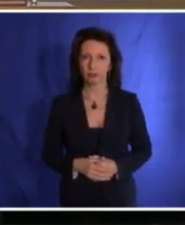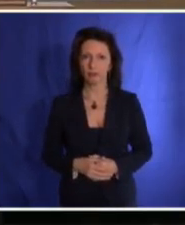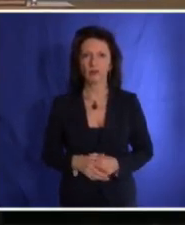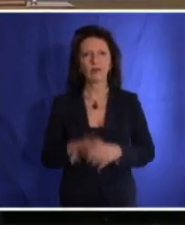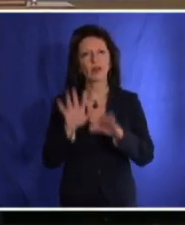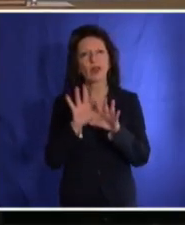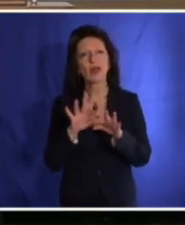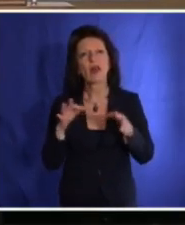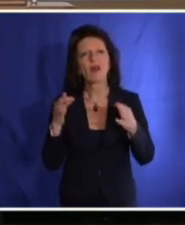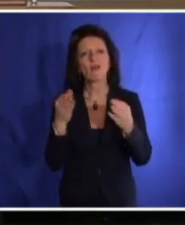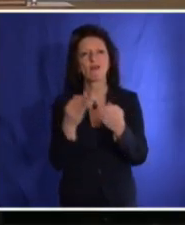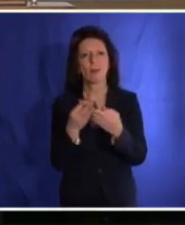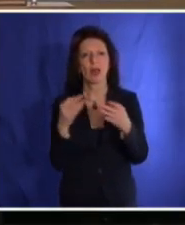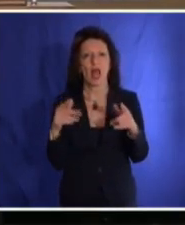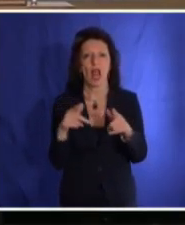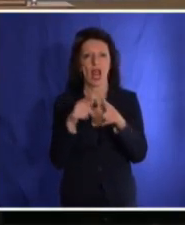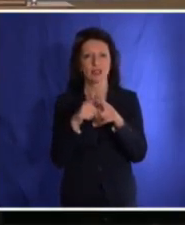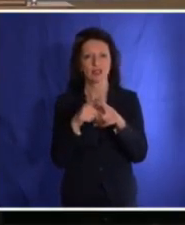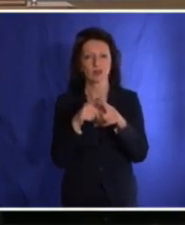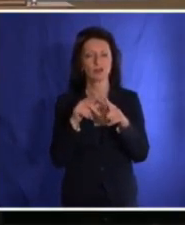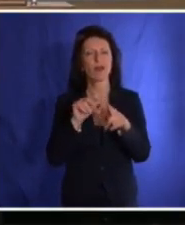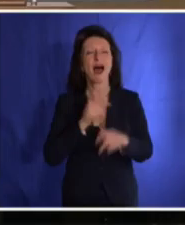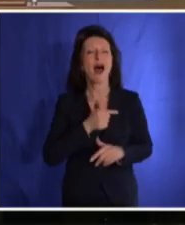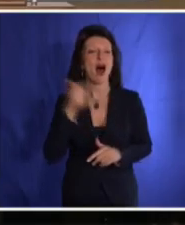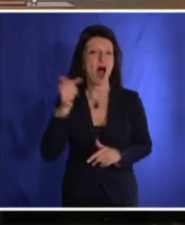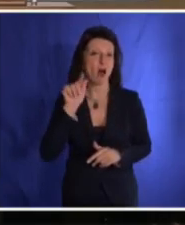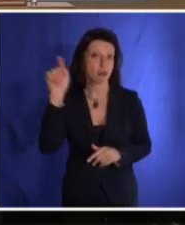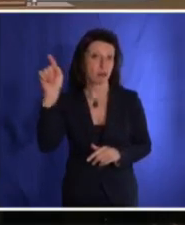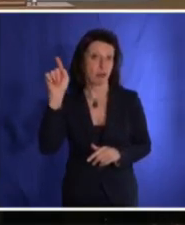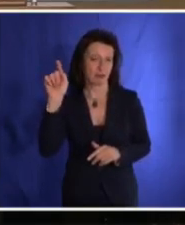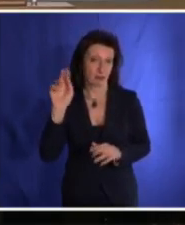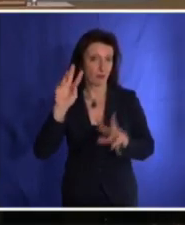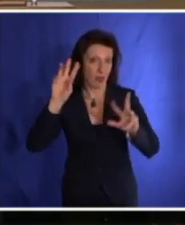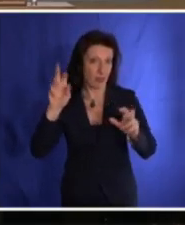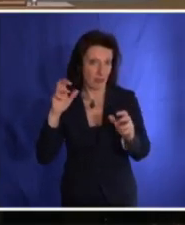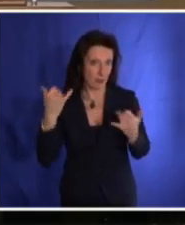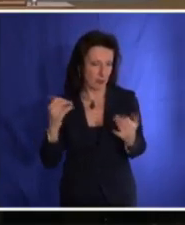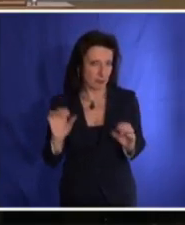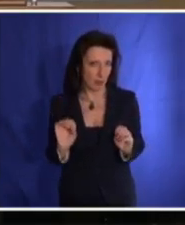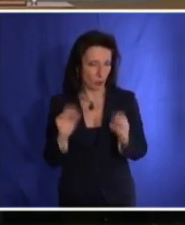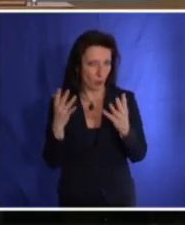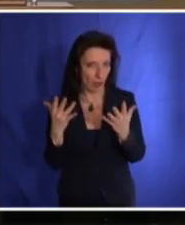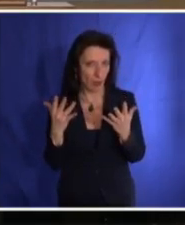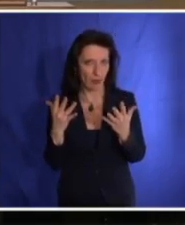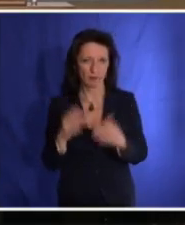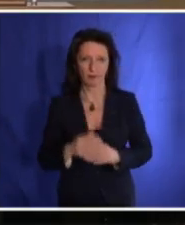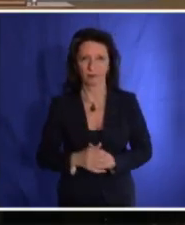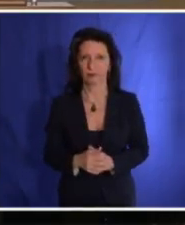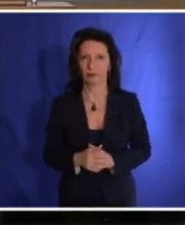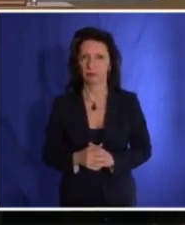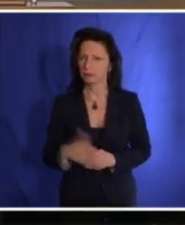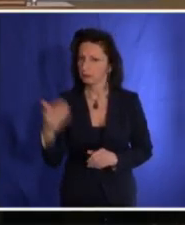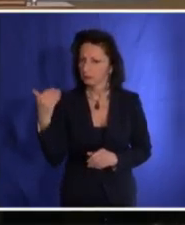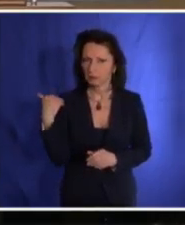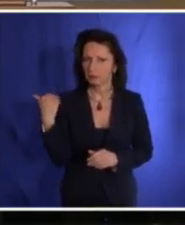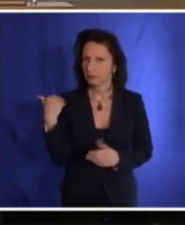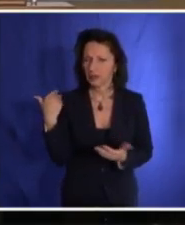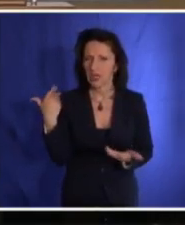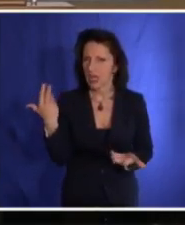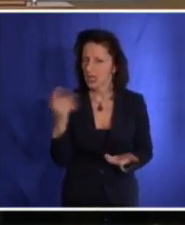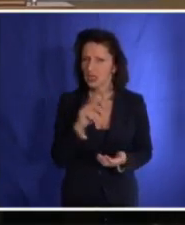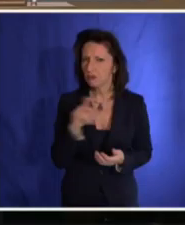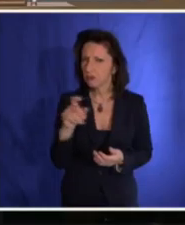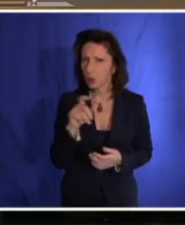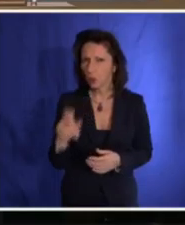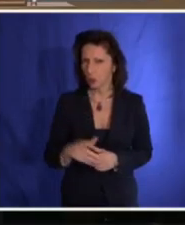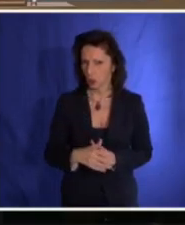Familienleistungen ins Ausland. Ein ganz ein aktuelles Thema, das in den letzten Wochen